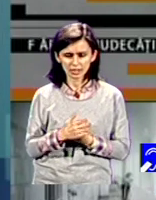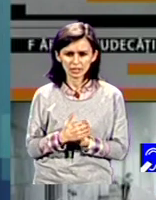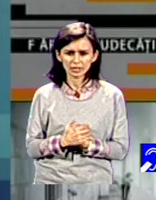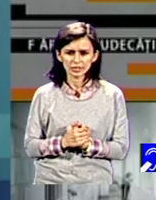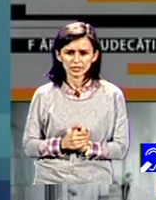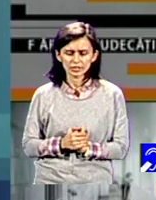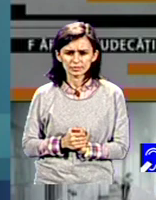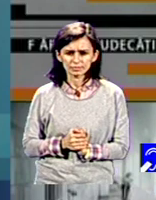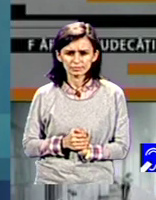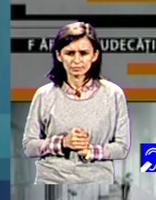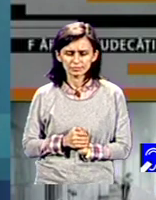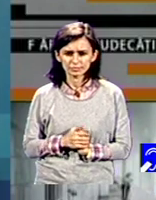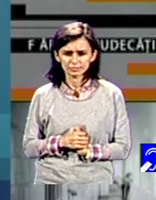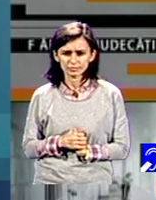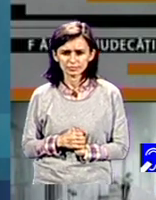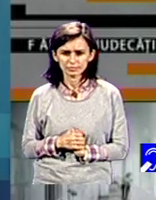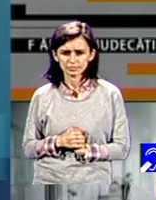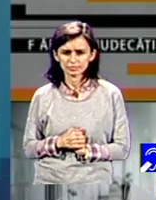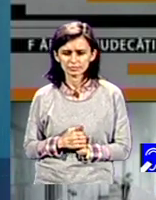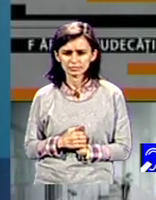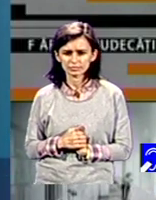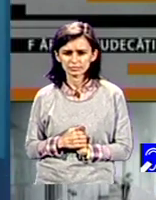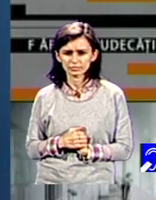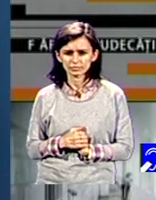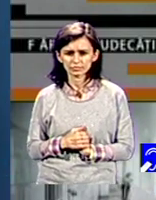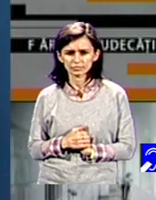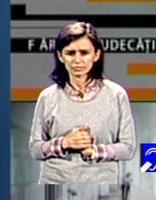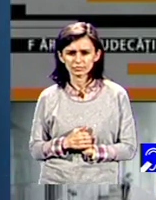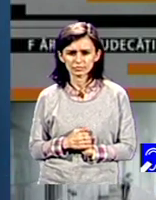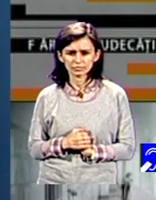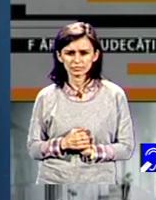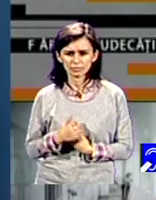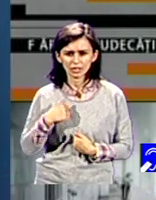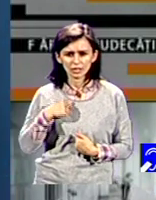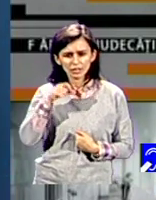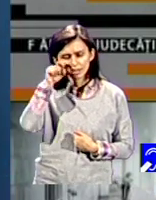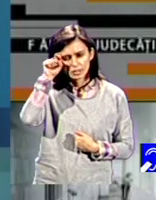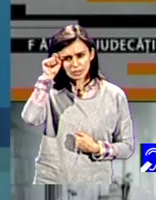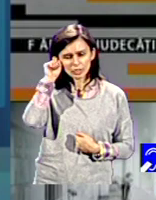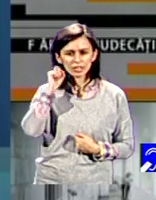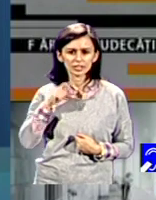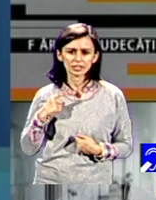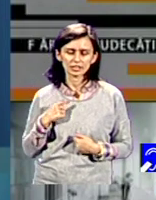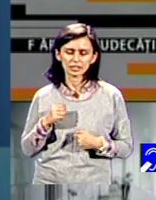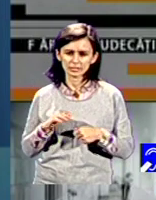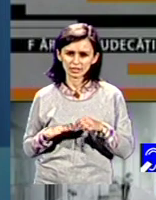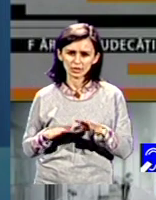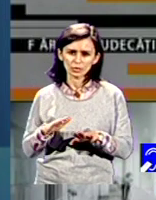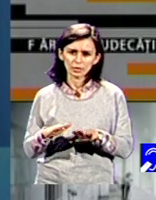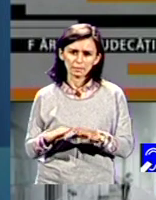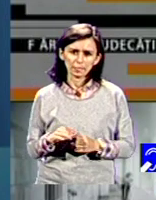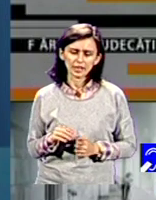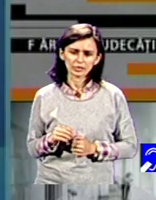Convenția ONU pentru o pentru Drepturile lor Am mai Eu cred cu tărie că e un pas înainte un pas